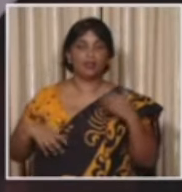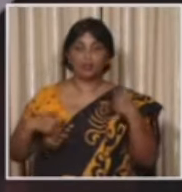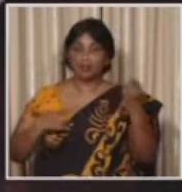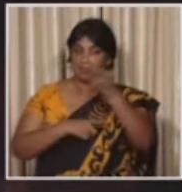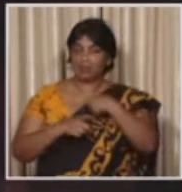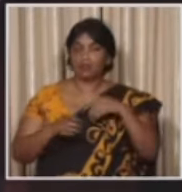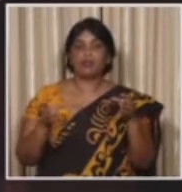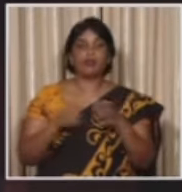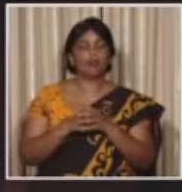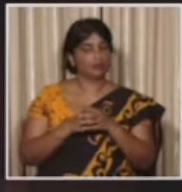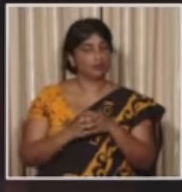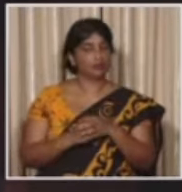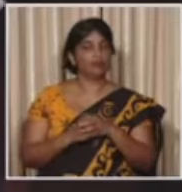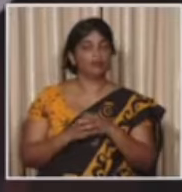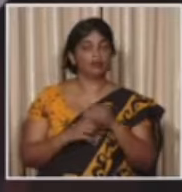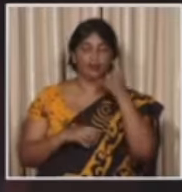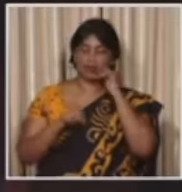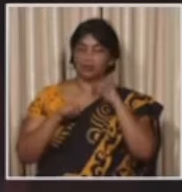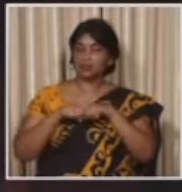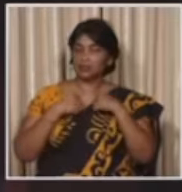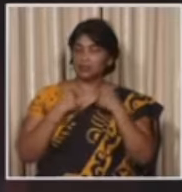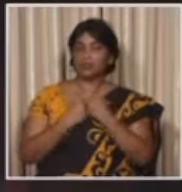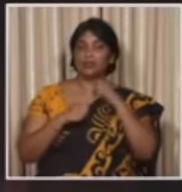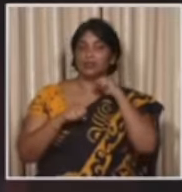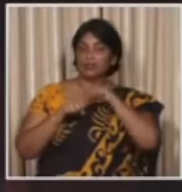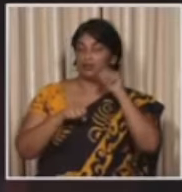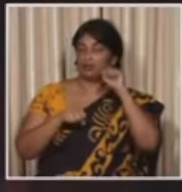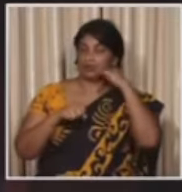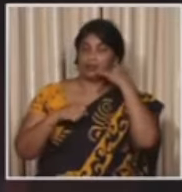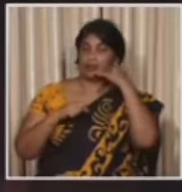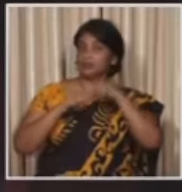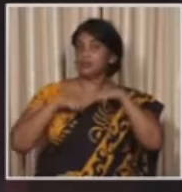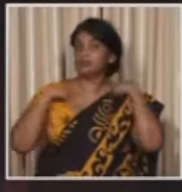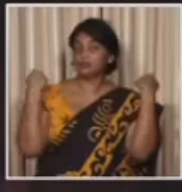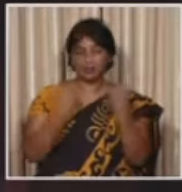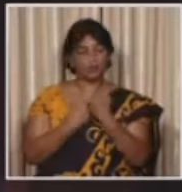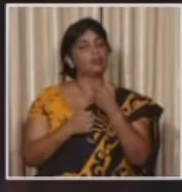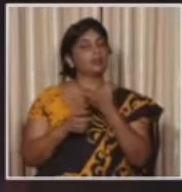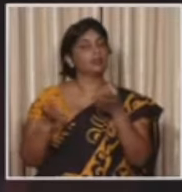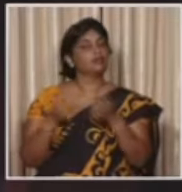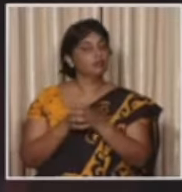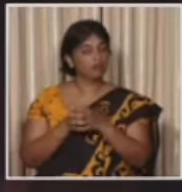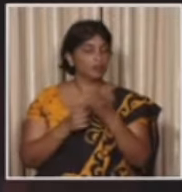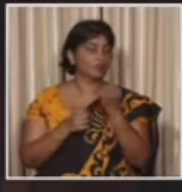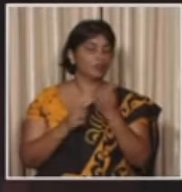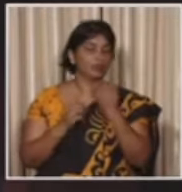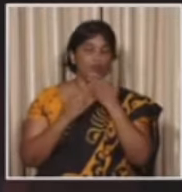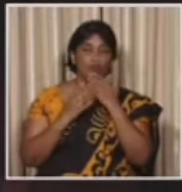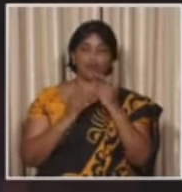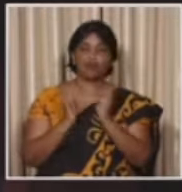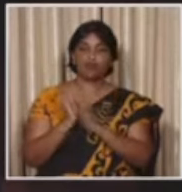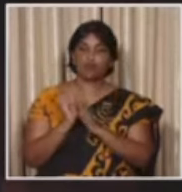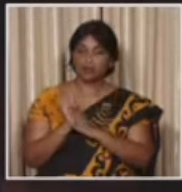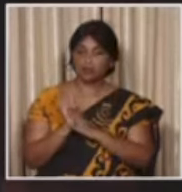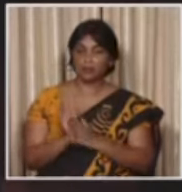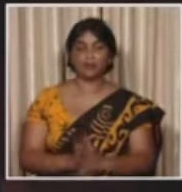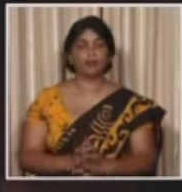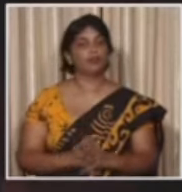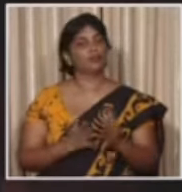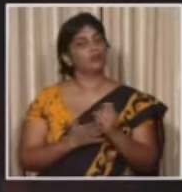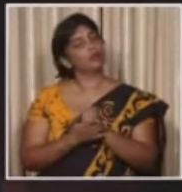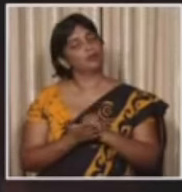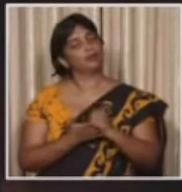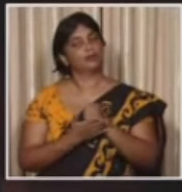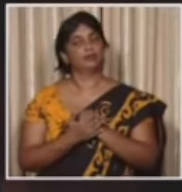කණ්ඩායම. සමගි ජන බලවේගයේ, සමගි ජන සන්ධානයේ අපේ කණ්ඩායම, අපේ ආර්ථික කවුන්සලයේ සමාජිකයින්, මේ සියලුම